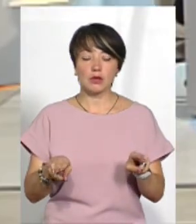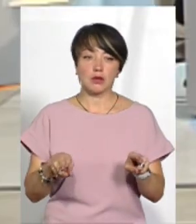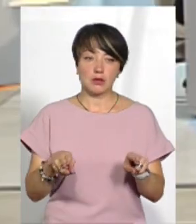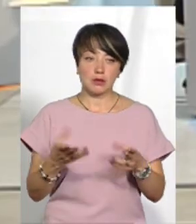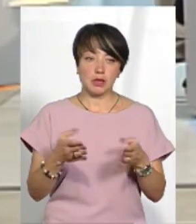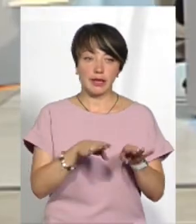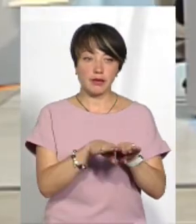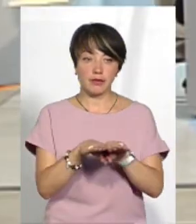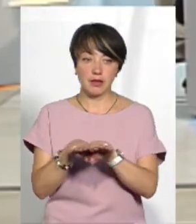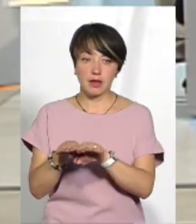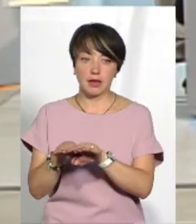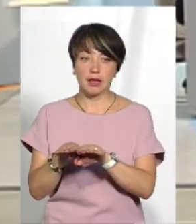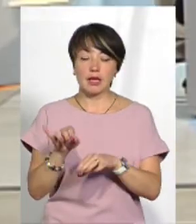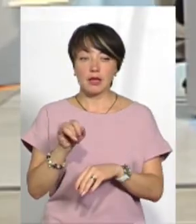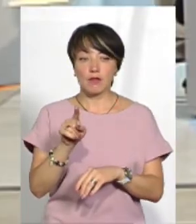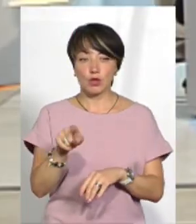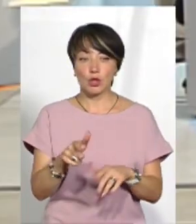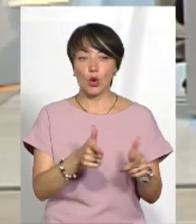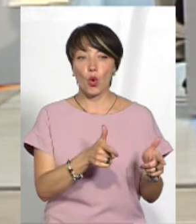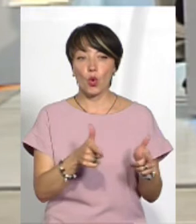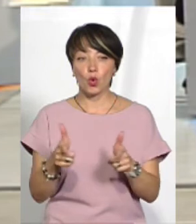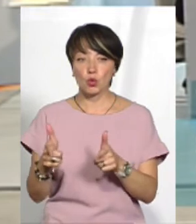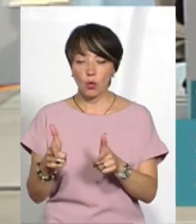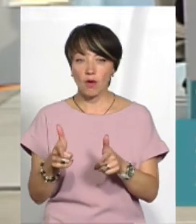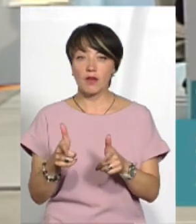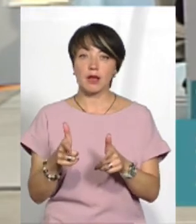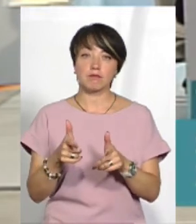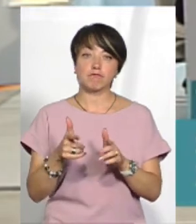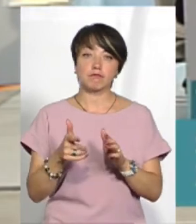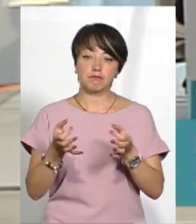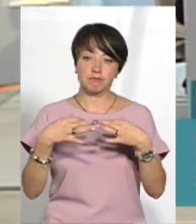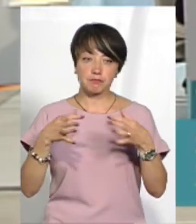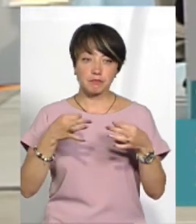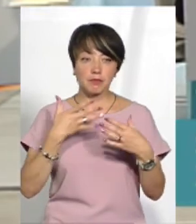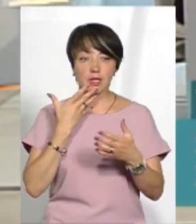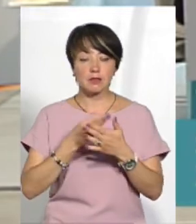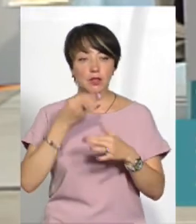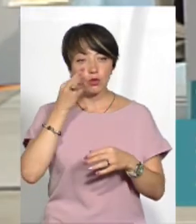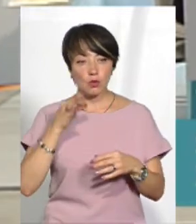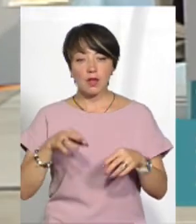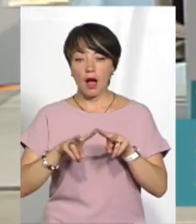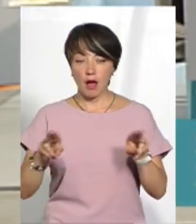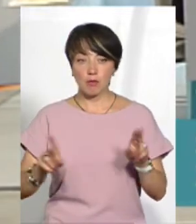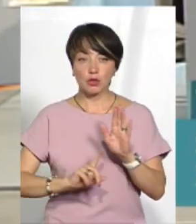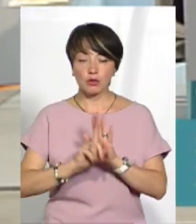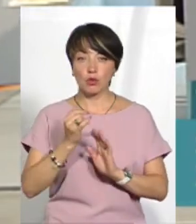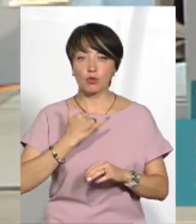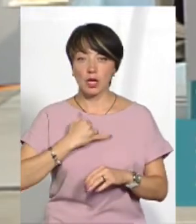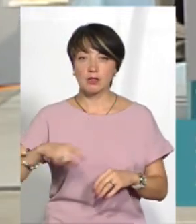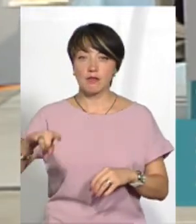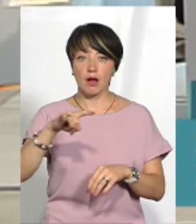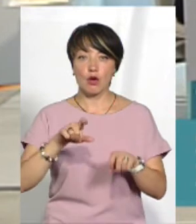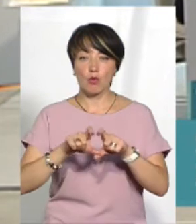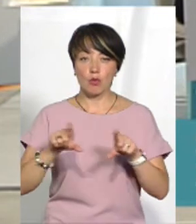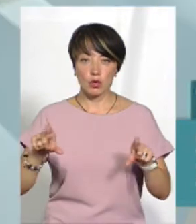класу. От, і вони готові сьогодні поділитися своїм досвідом, і ми хочемо таке започаткувати в нас